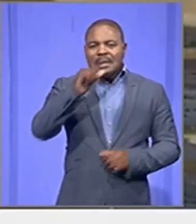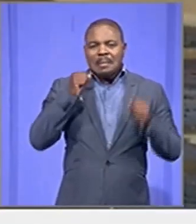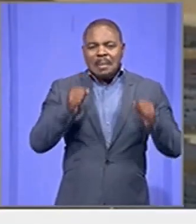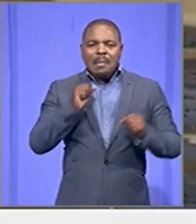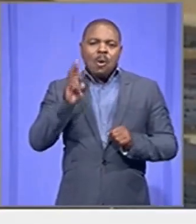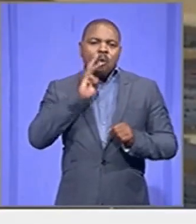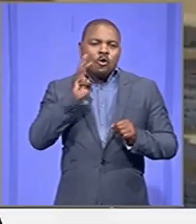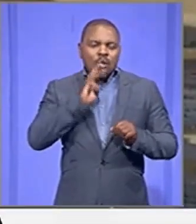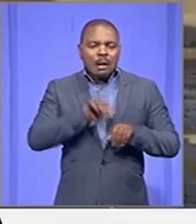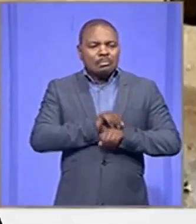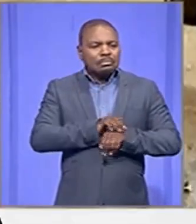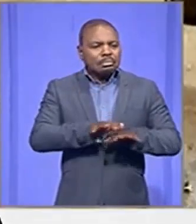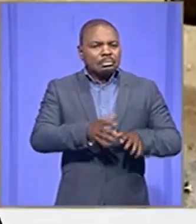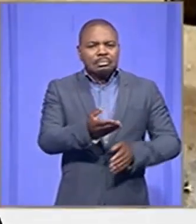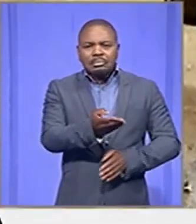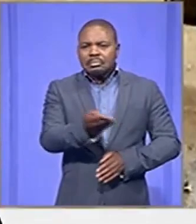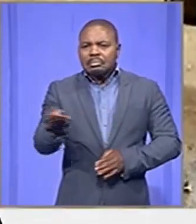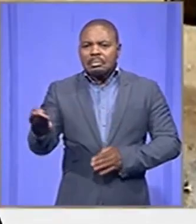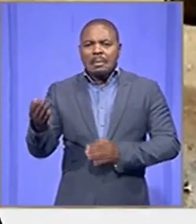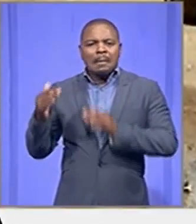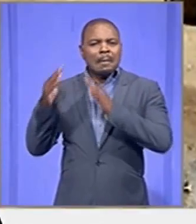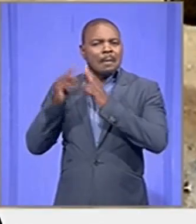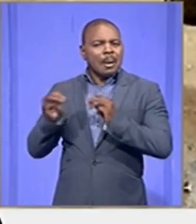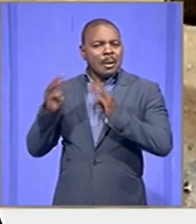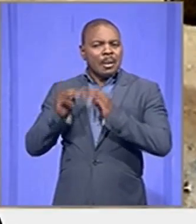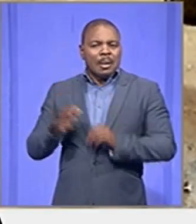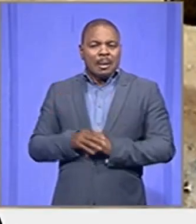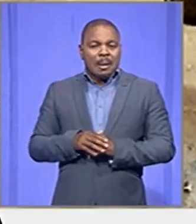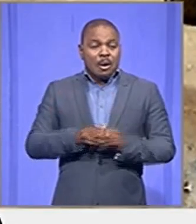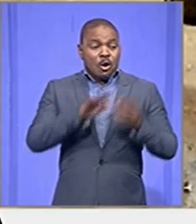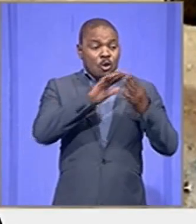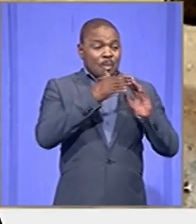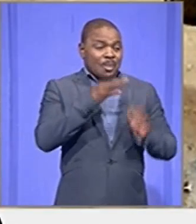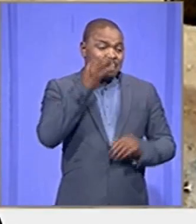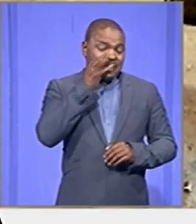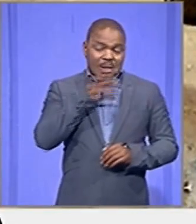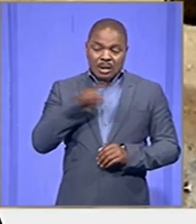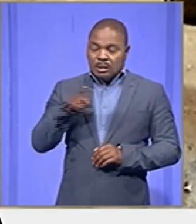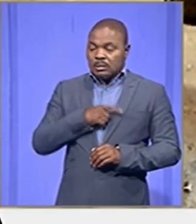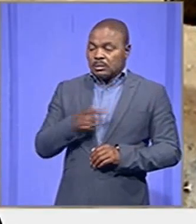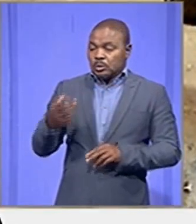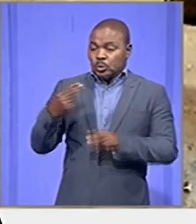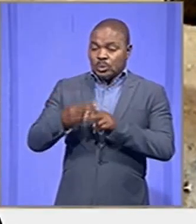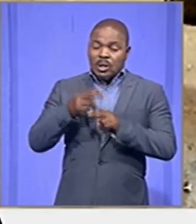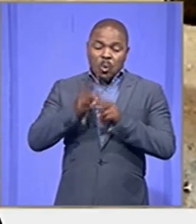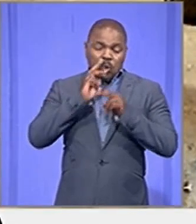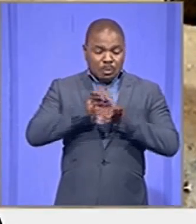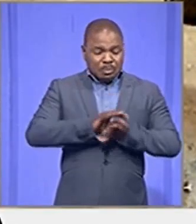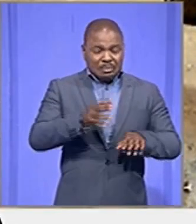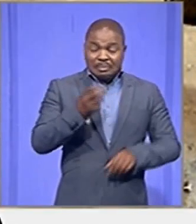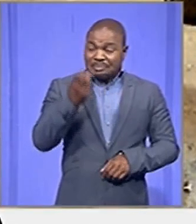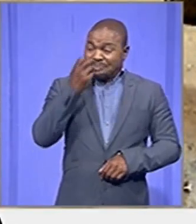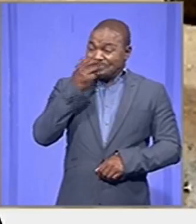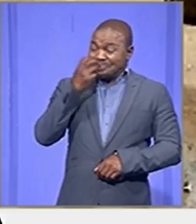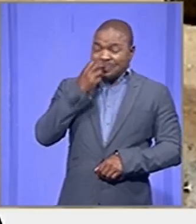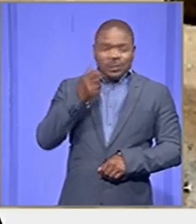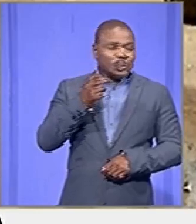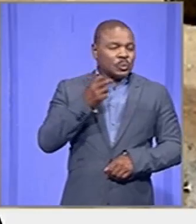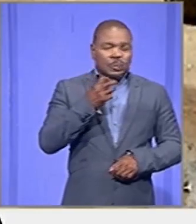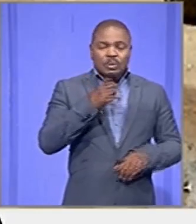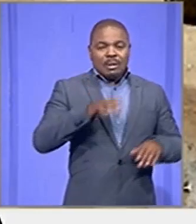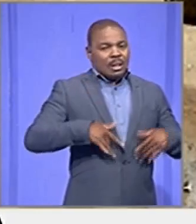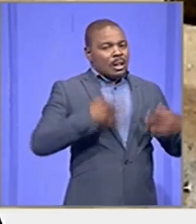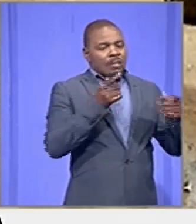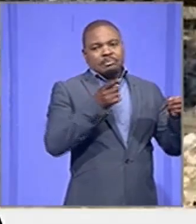ya metsi mebileng ya Mangaung. Baahi ba re lephoka le tlang le metsi ana a dikgwerekgwere le beha bophelo ba bona